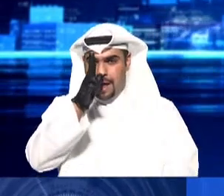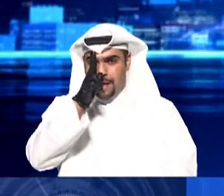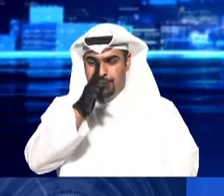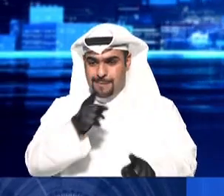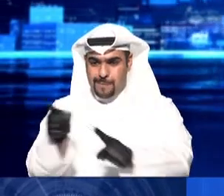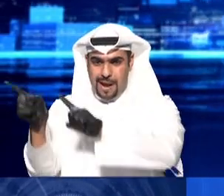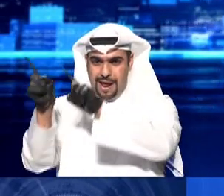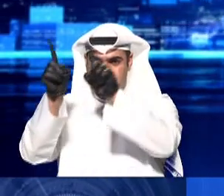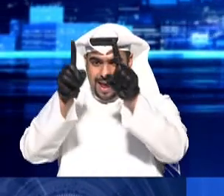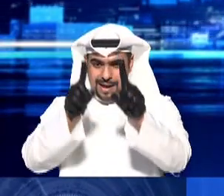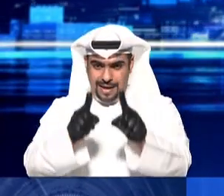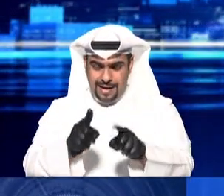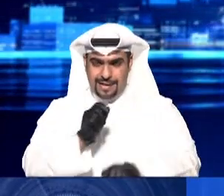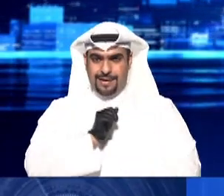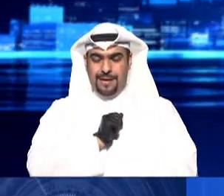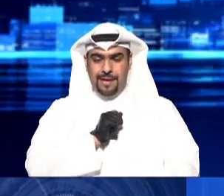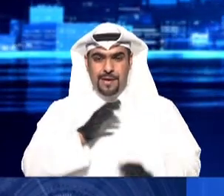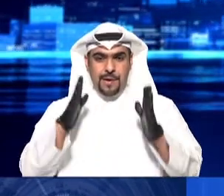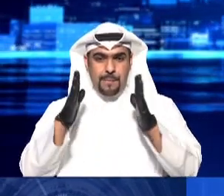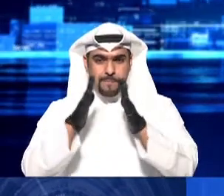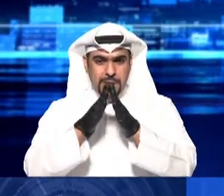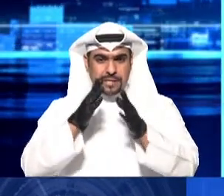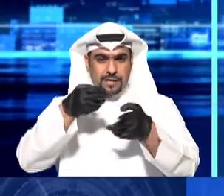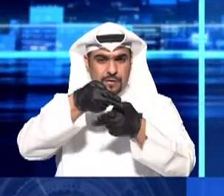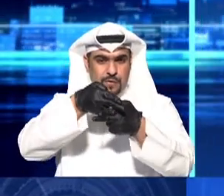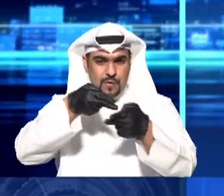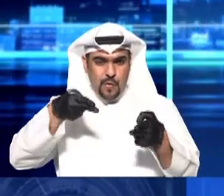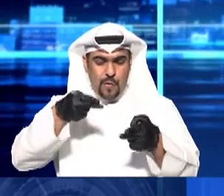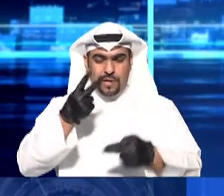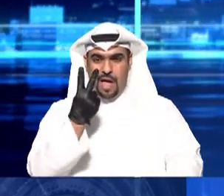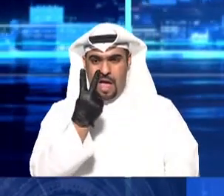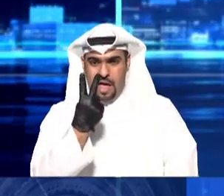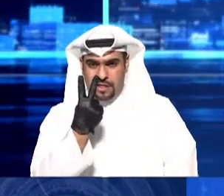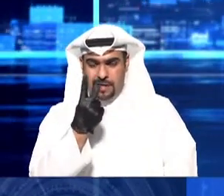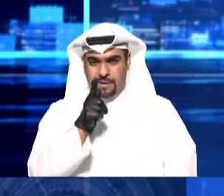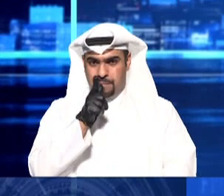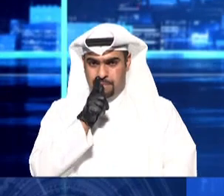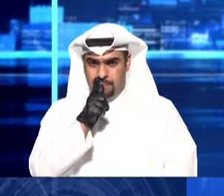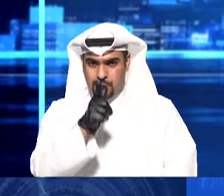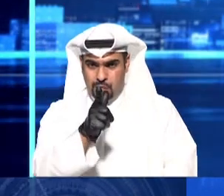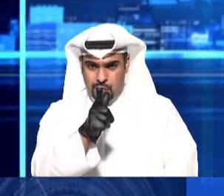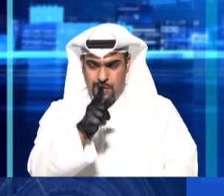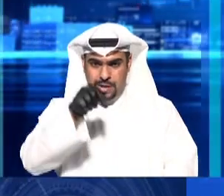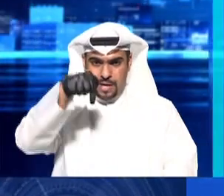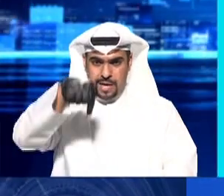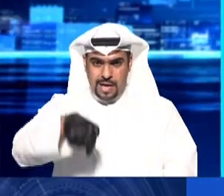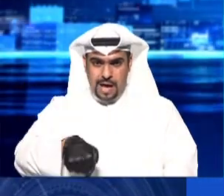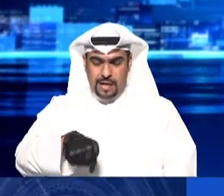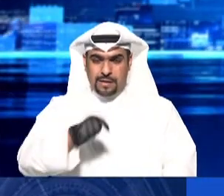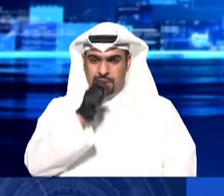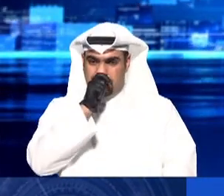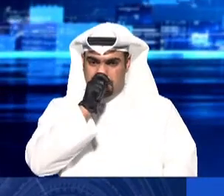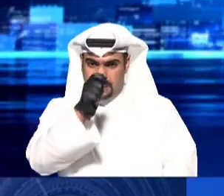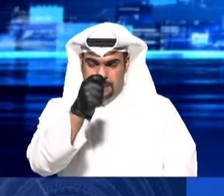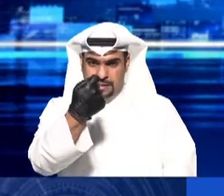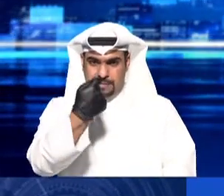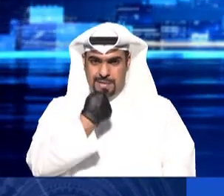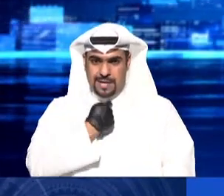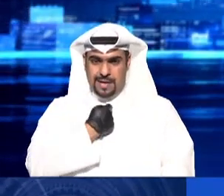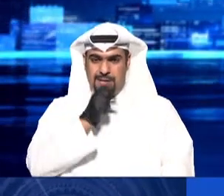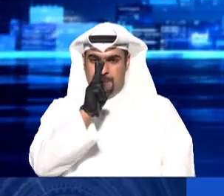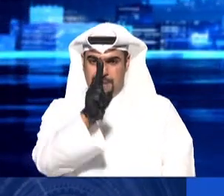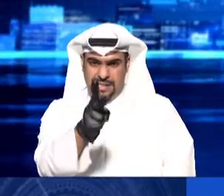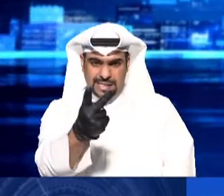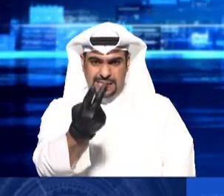عن عدم ارتياحهما ورفضهما التام للمحاولات المسيئة والهادفة إلى المساس بهذه العلاقات أو التطاول على